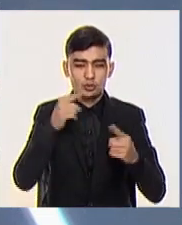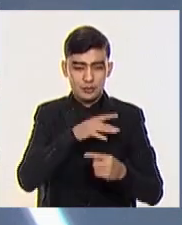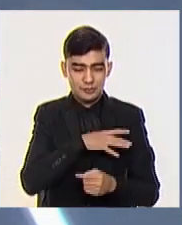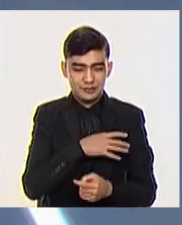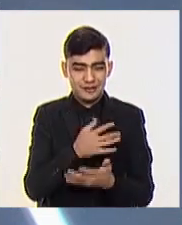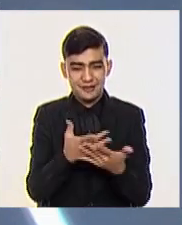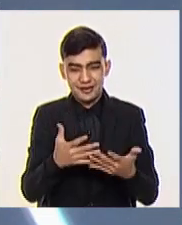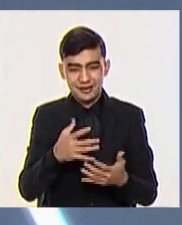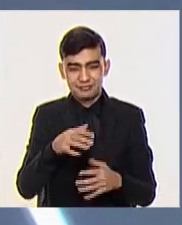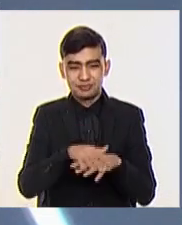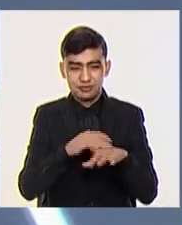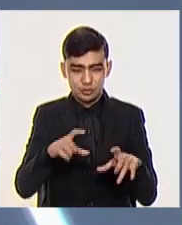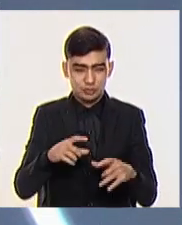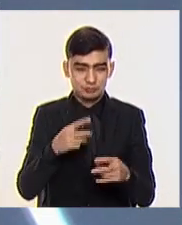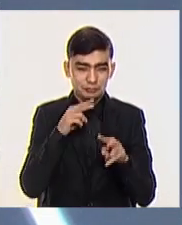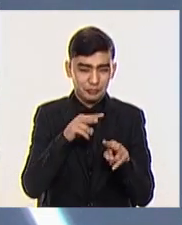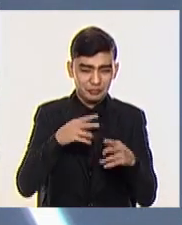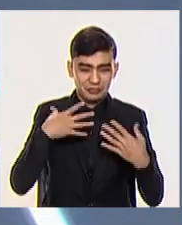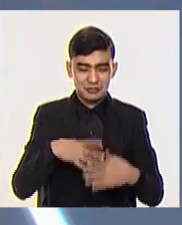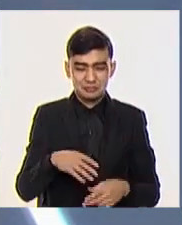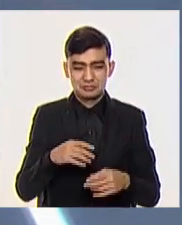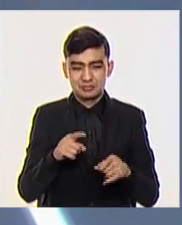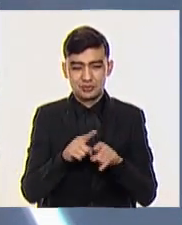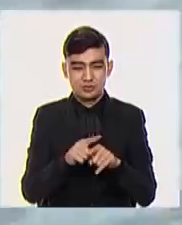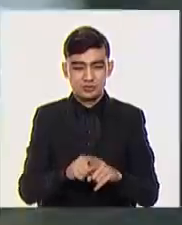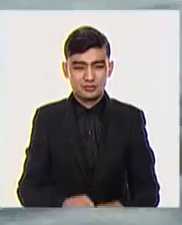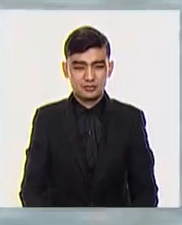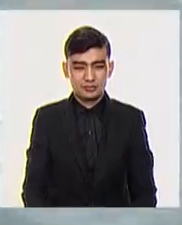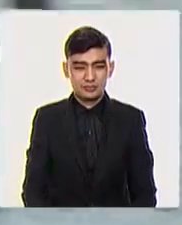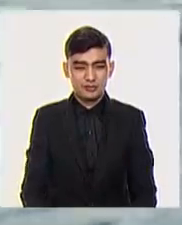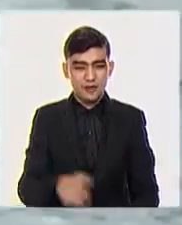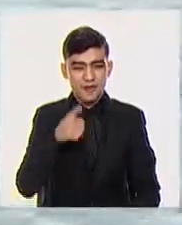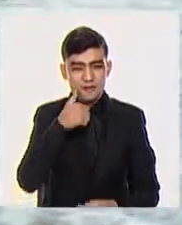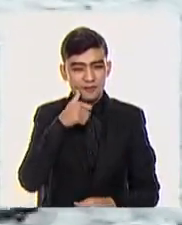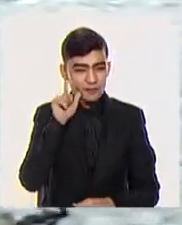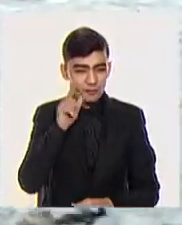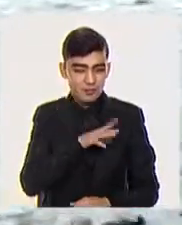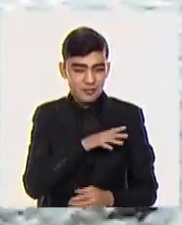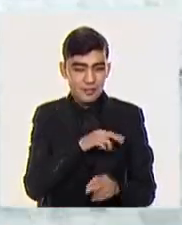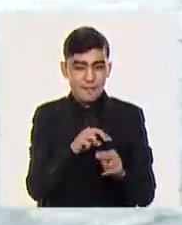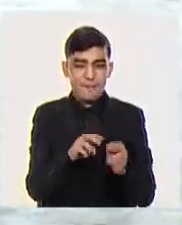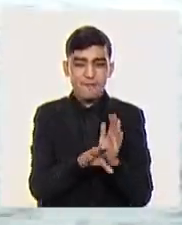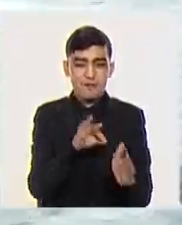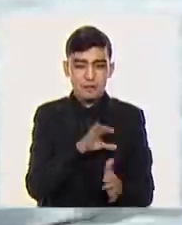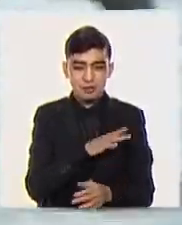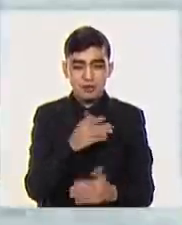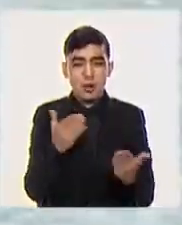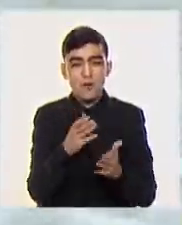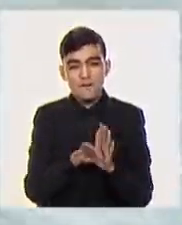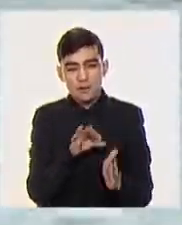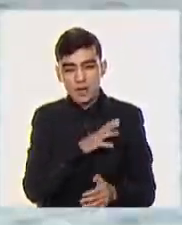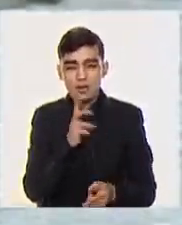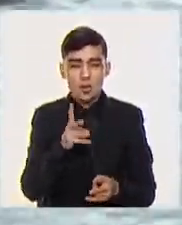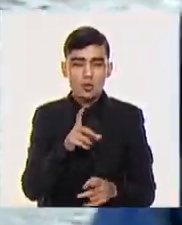вообще не следили за этим политическим событием позавчера у нас прошли выборы что это за выборы были незнакомыми